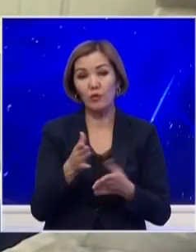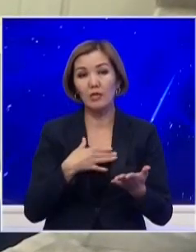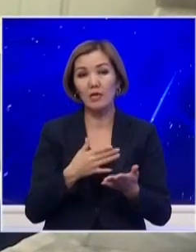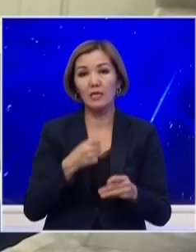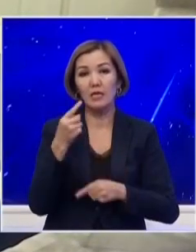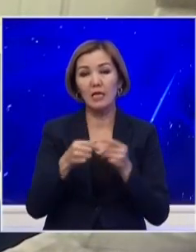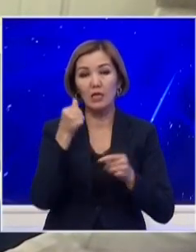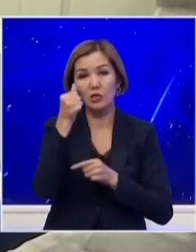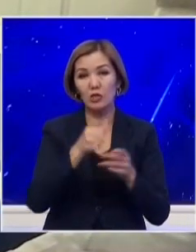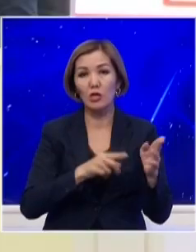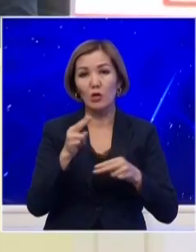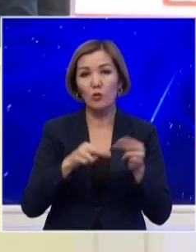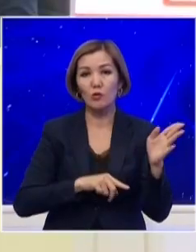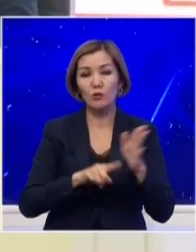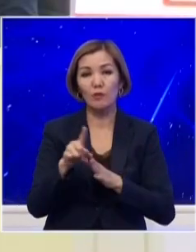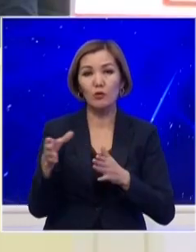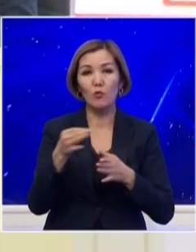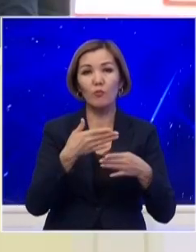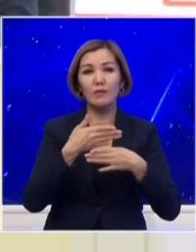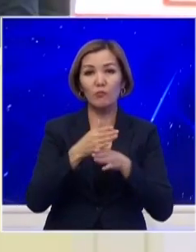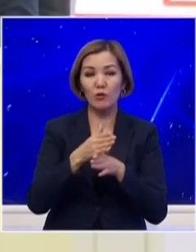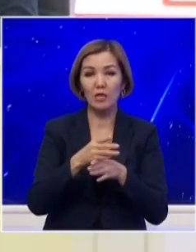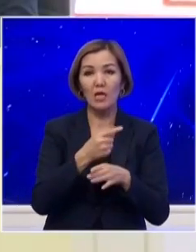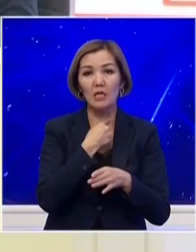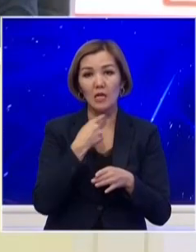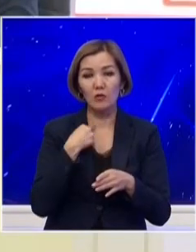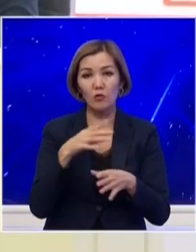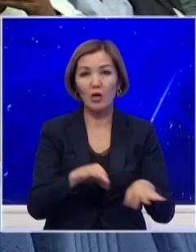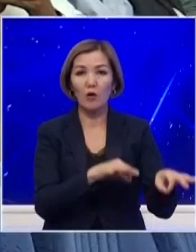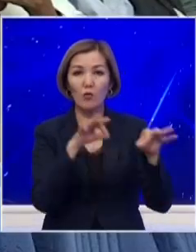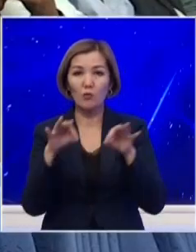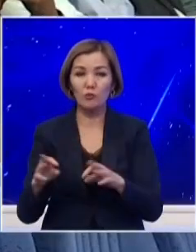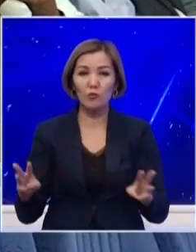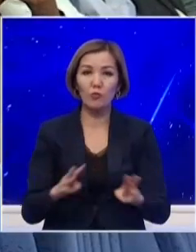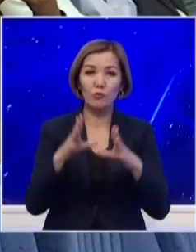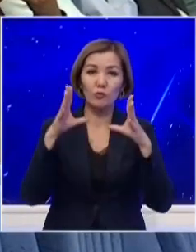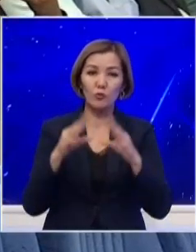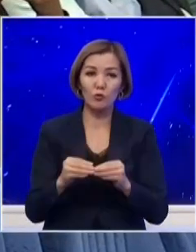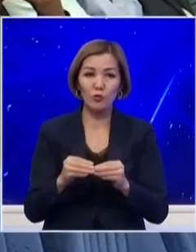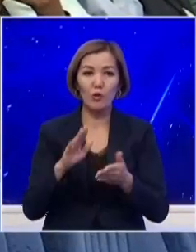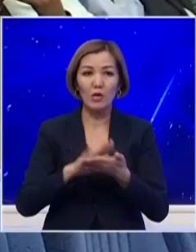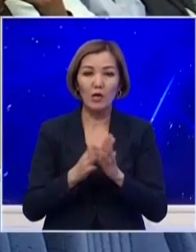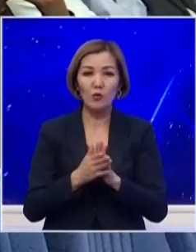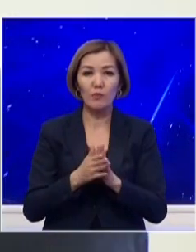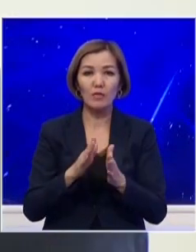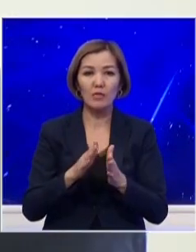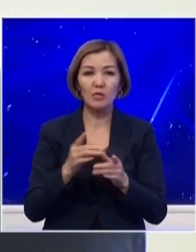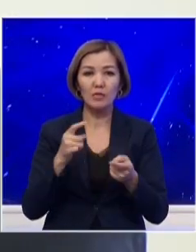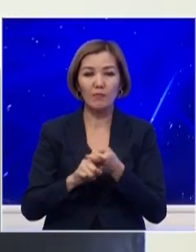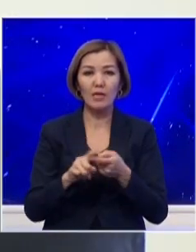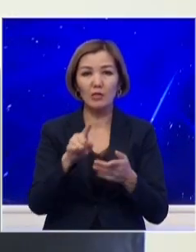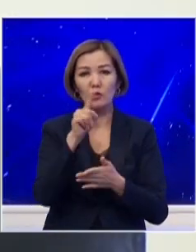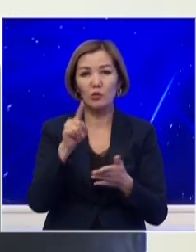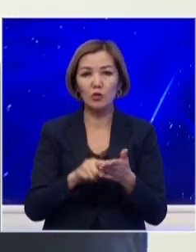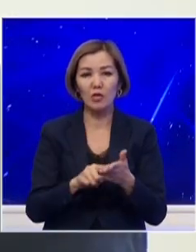құрылысы басталады деді. Облыс екіге бөлінген соң Талдықорғаннан қоныс аударған өрт сөндіру қызметкерлерінің әлеуметтік жағдайына қатысты да